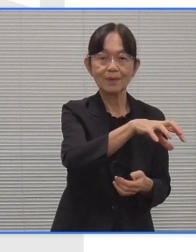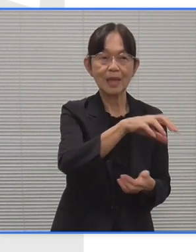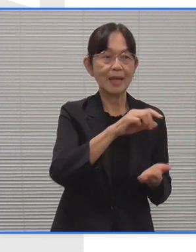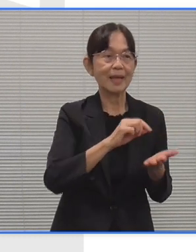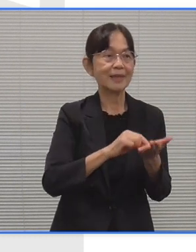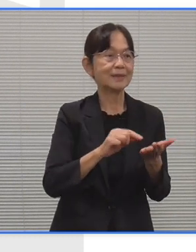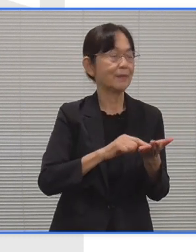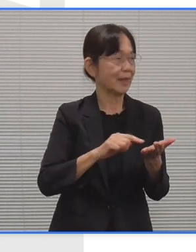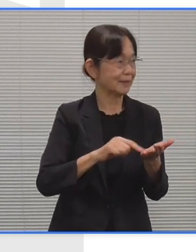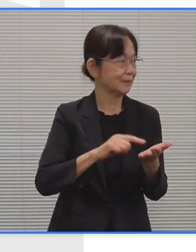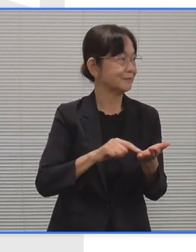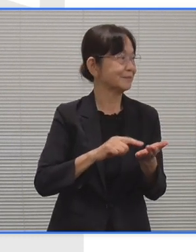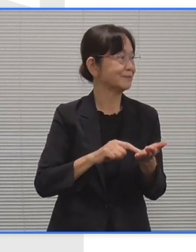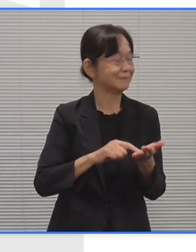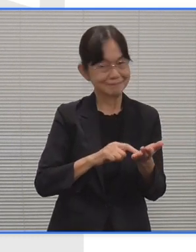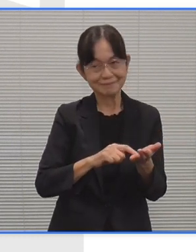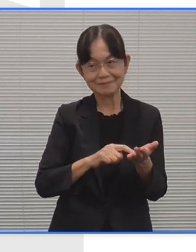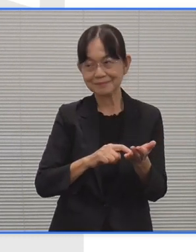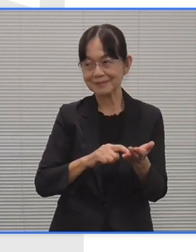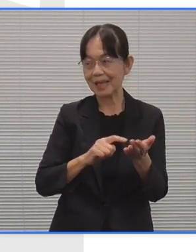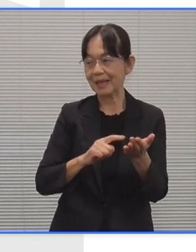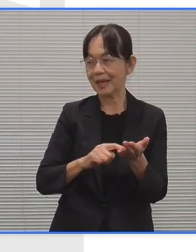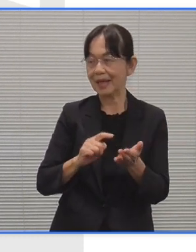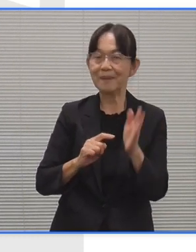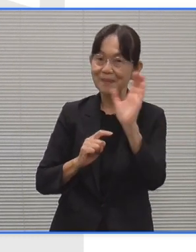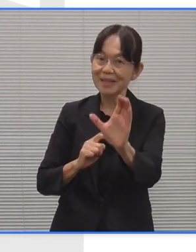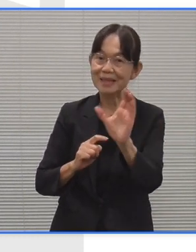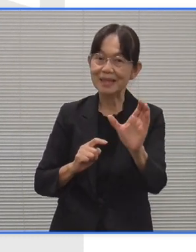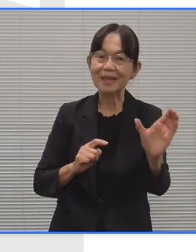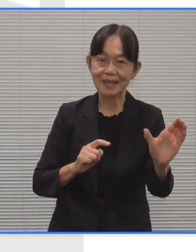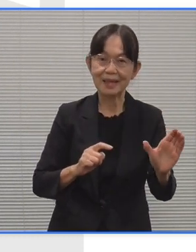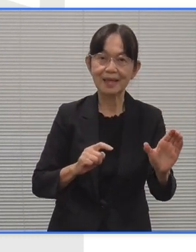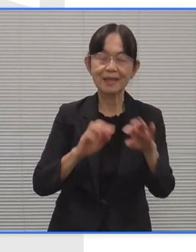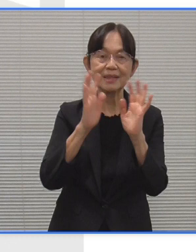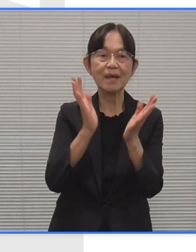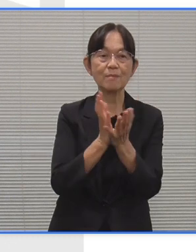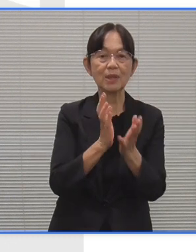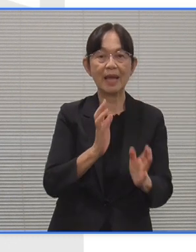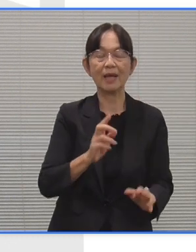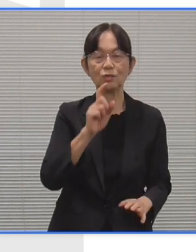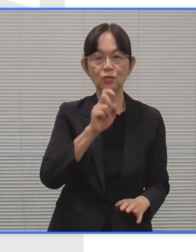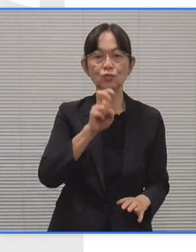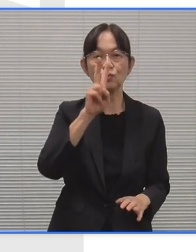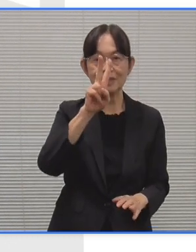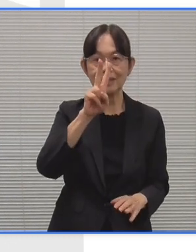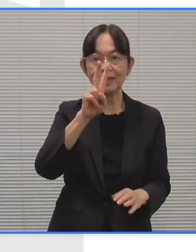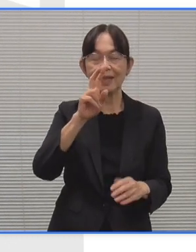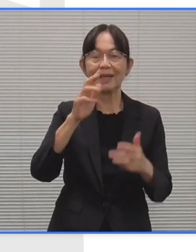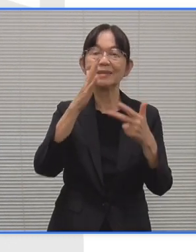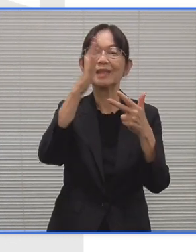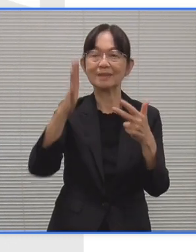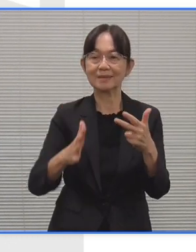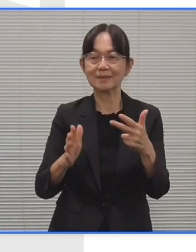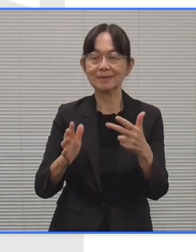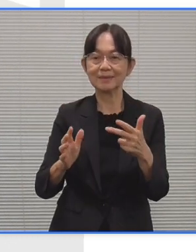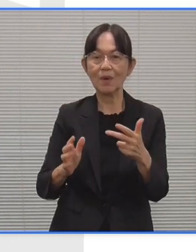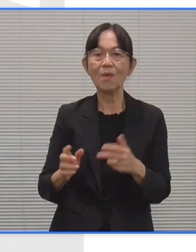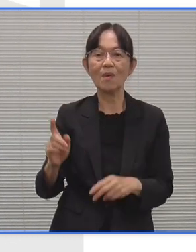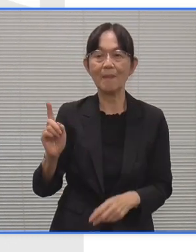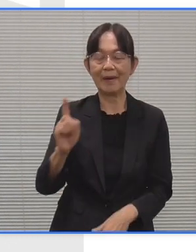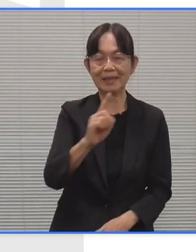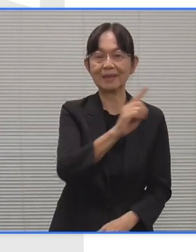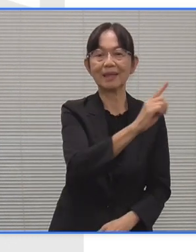ってもらうのかな。でそれで、全部で12箇所12施設を回ってもらうというところなんですけれ